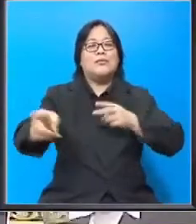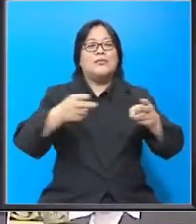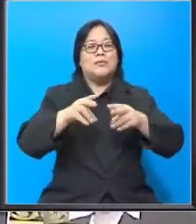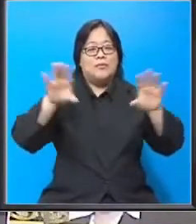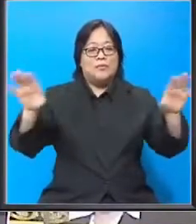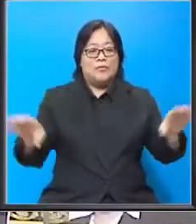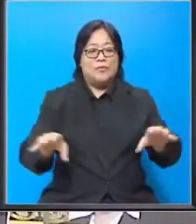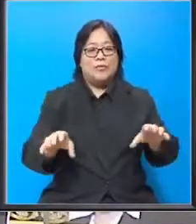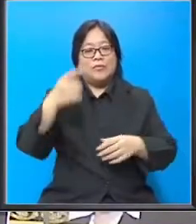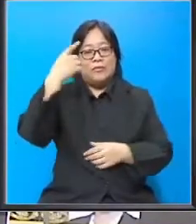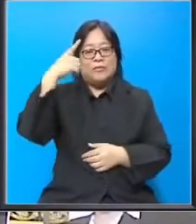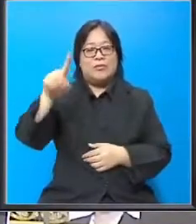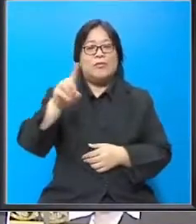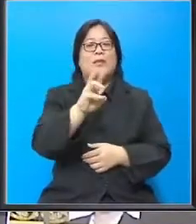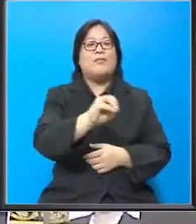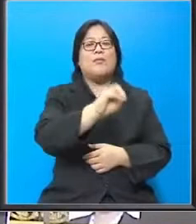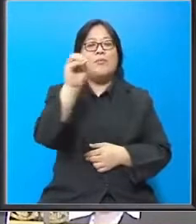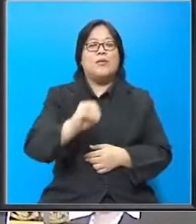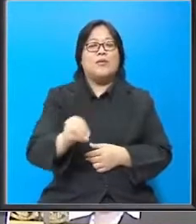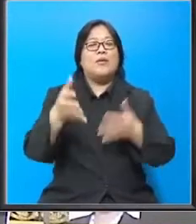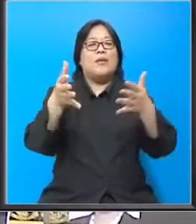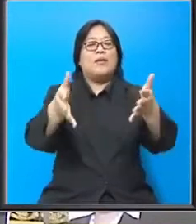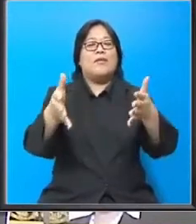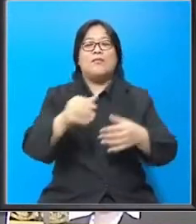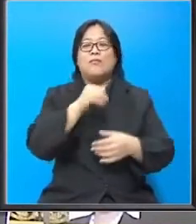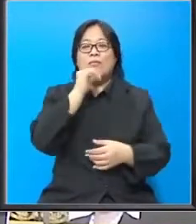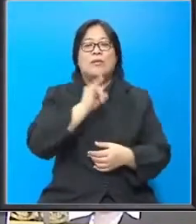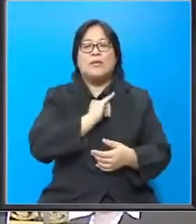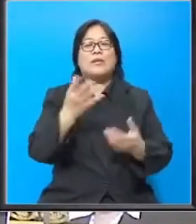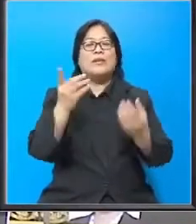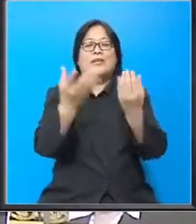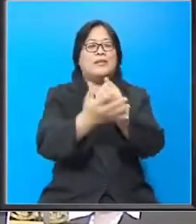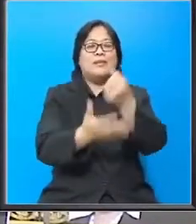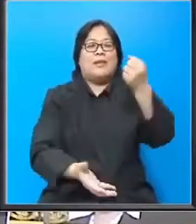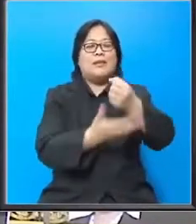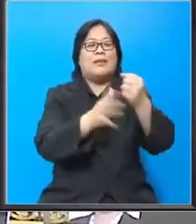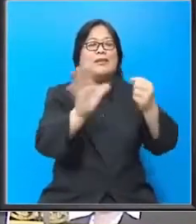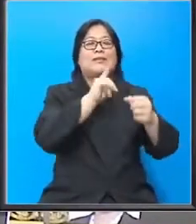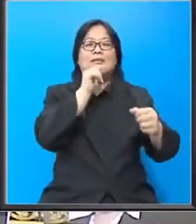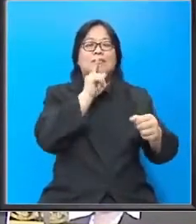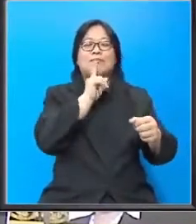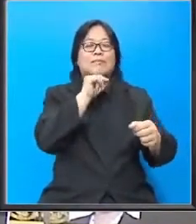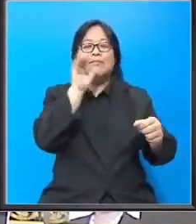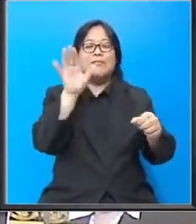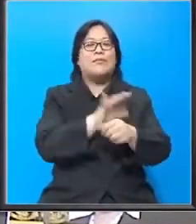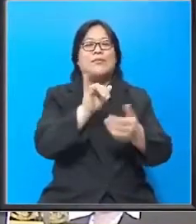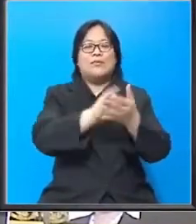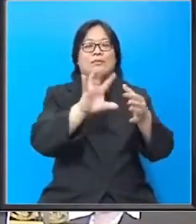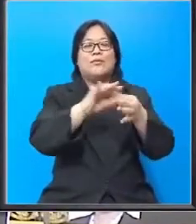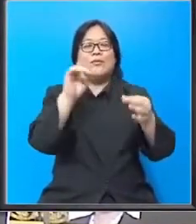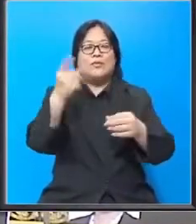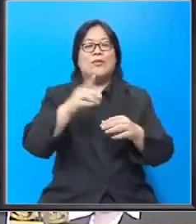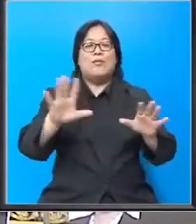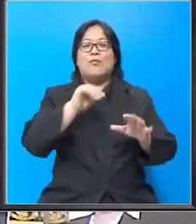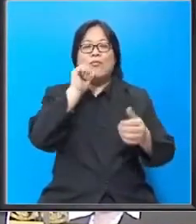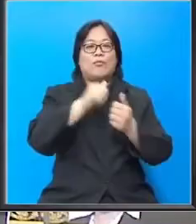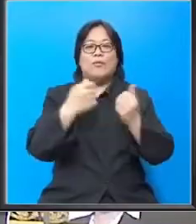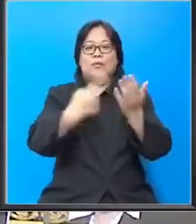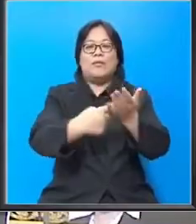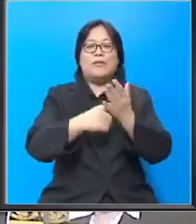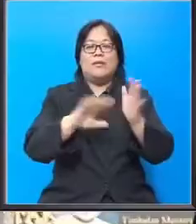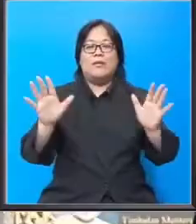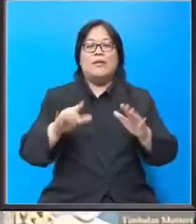use yang dibuat untuk 60 Proton Baki Bukan setan dan ada kerjaan takjub rusak satu ciri terjadi bukan